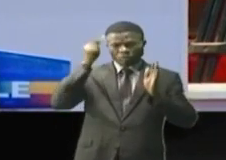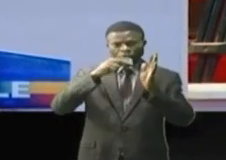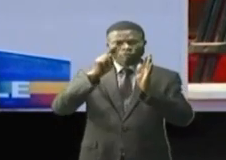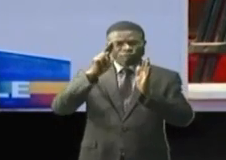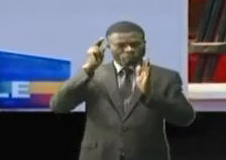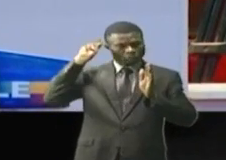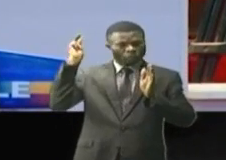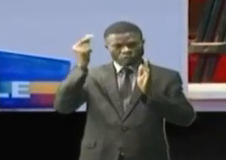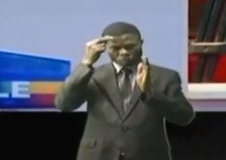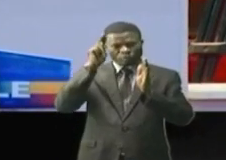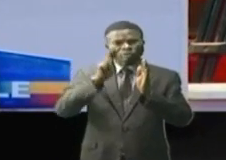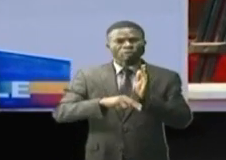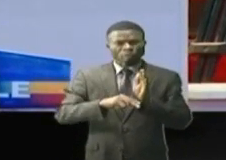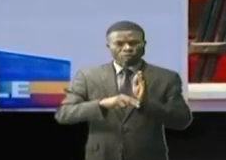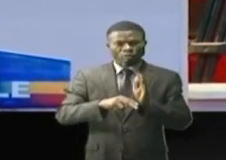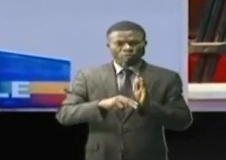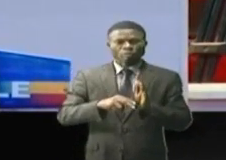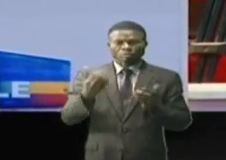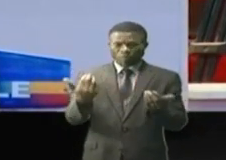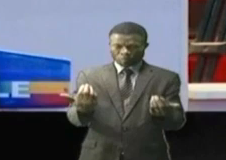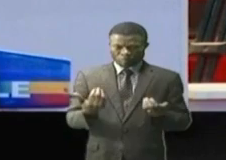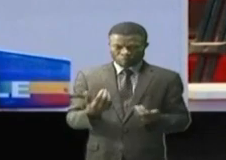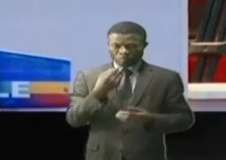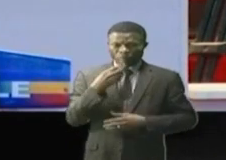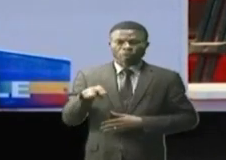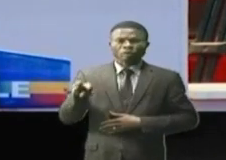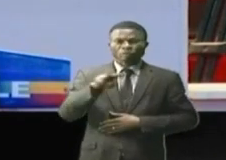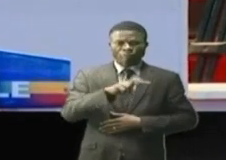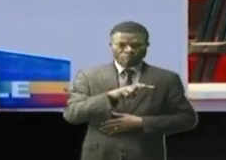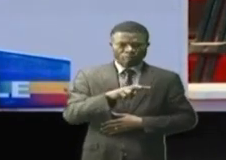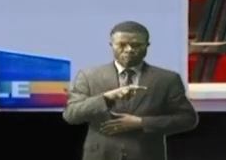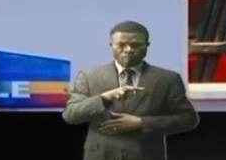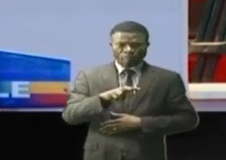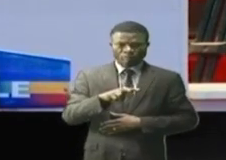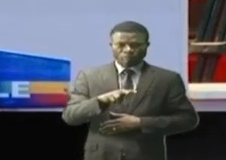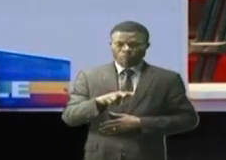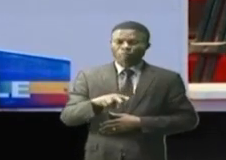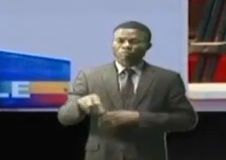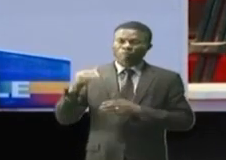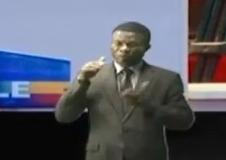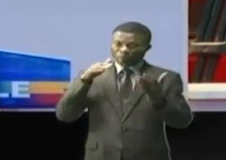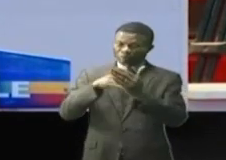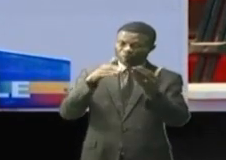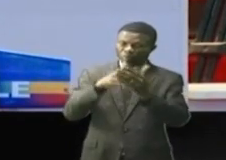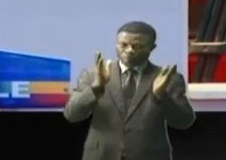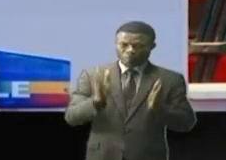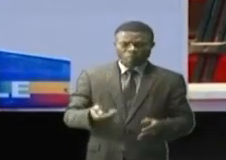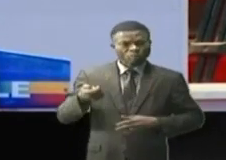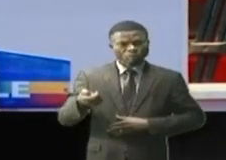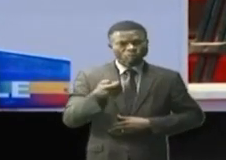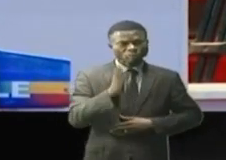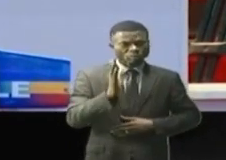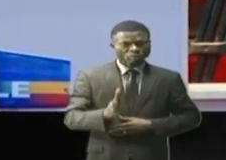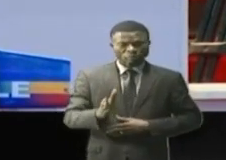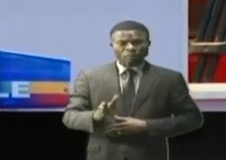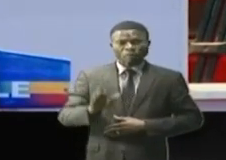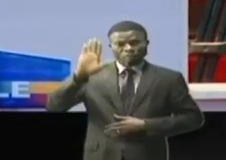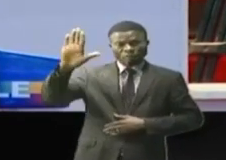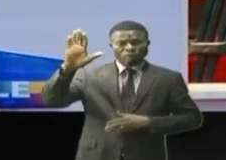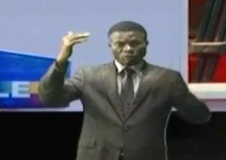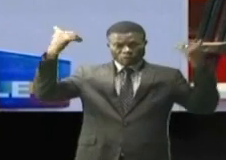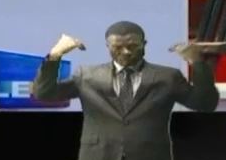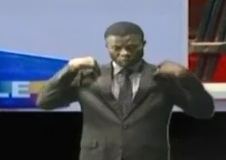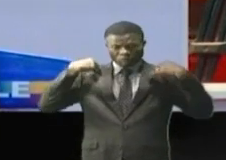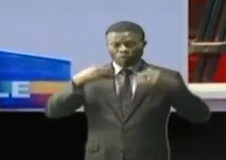gouvernement, je voudrais dire à ces agresseurs ainsi qu'à leurs commanditaires